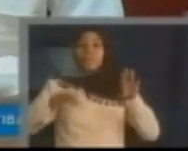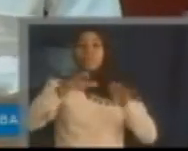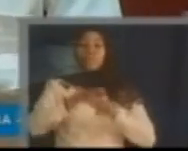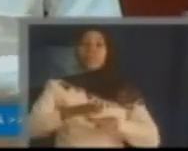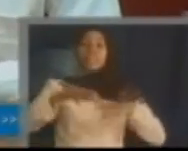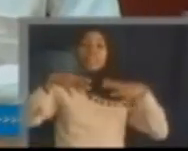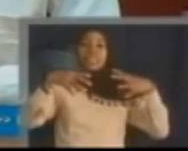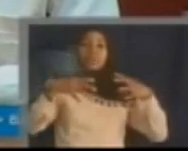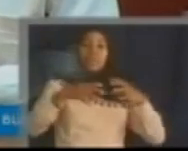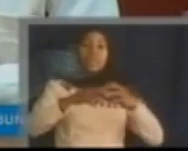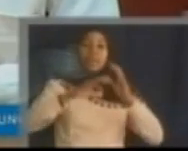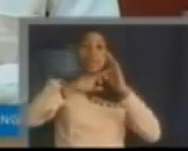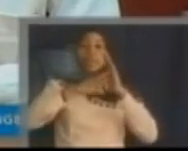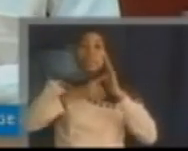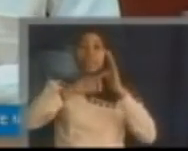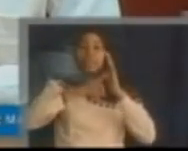Mwenyekiti,